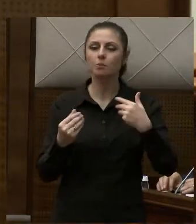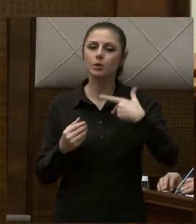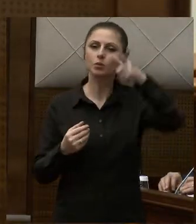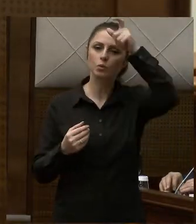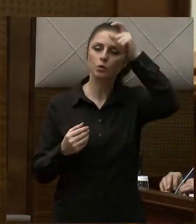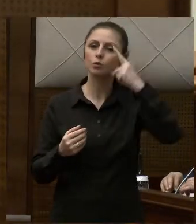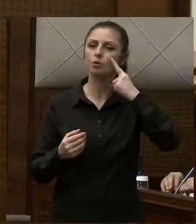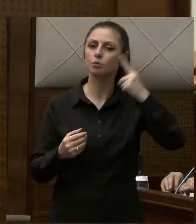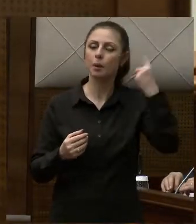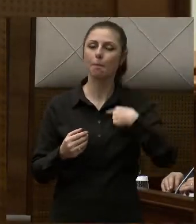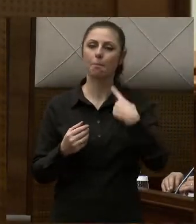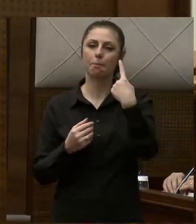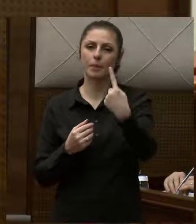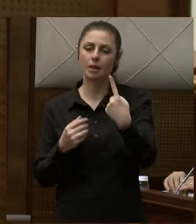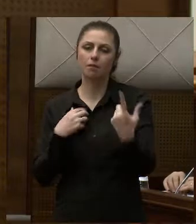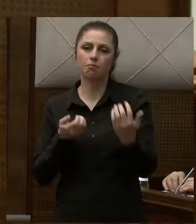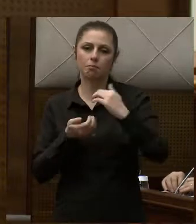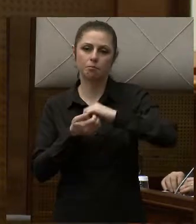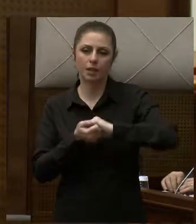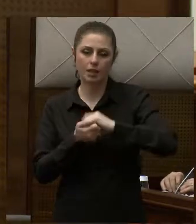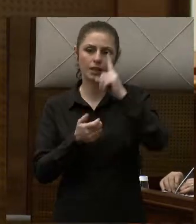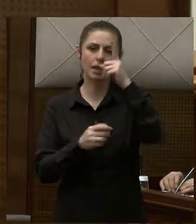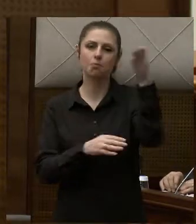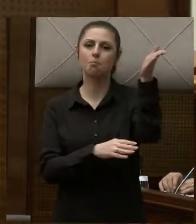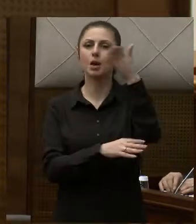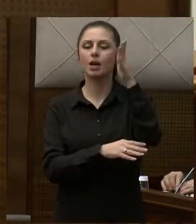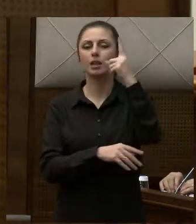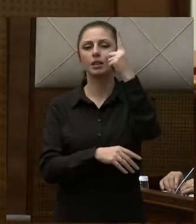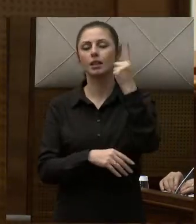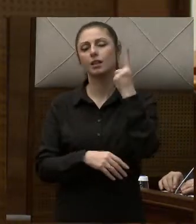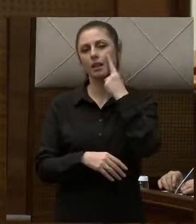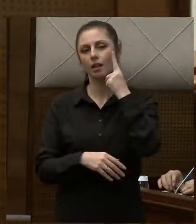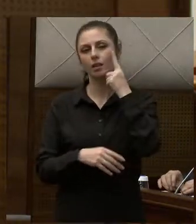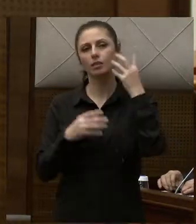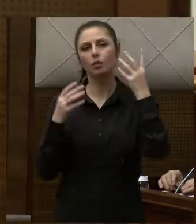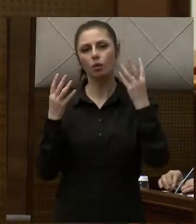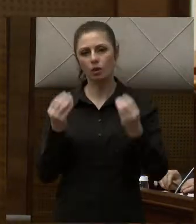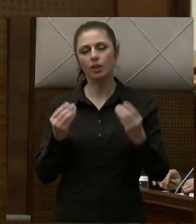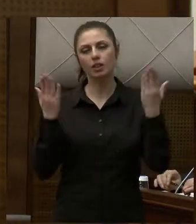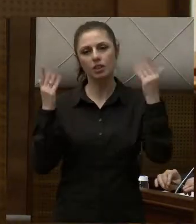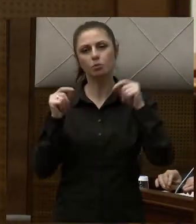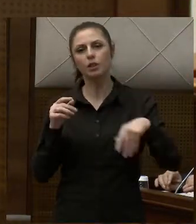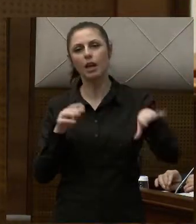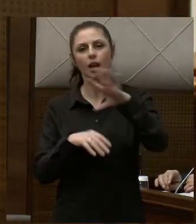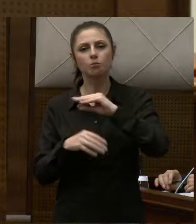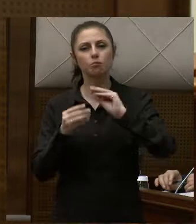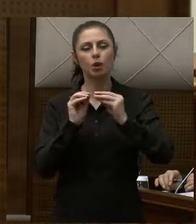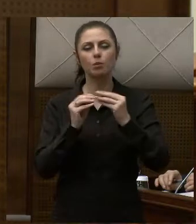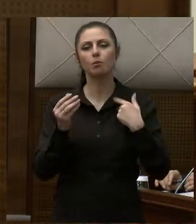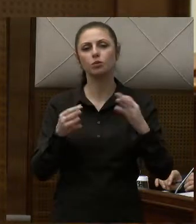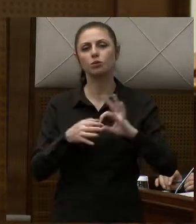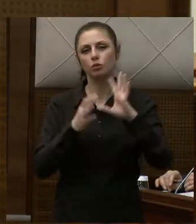olarak tek millet, tek devlet, tek bayrak ve tek devlet ülküsüyle inşallah bunların tamamının üstesinden gelecektir